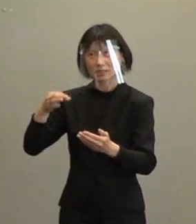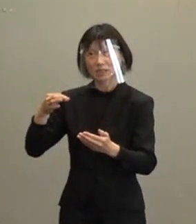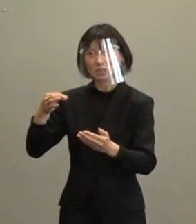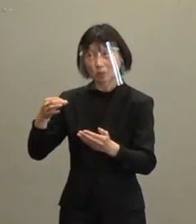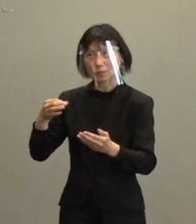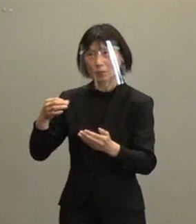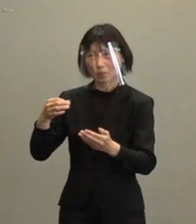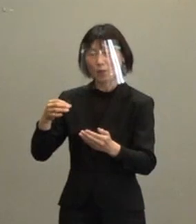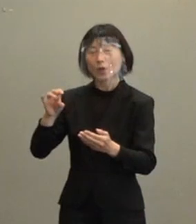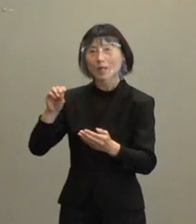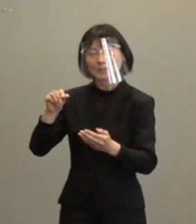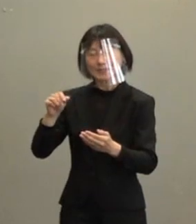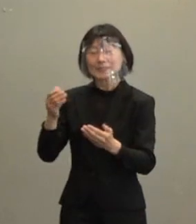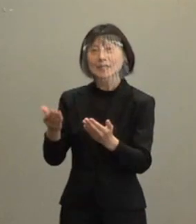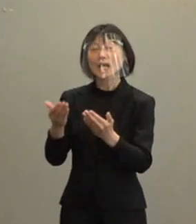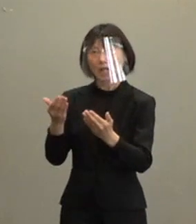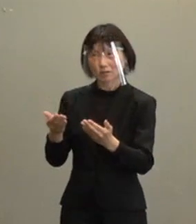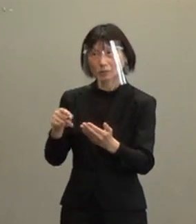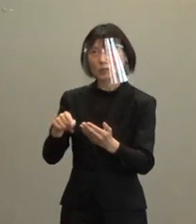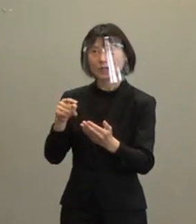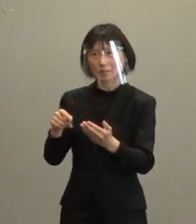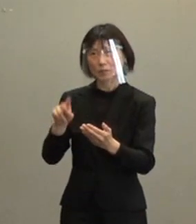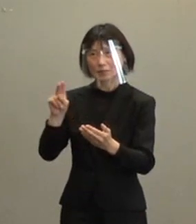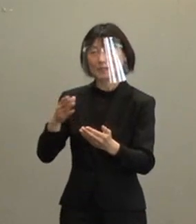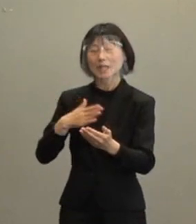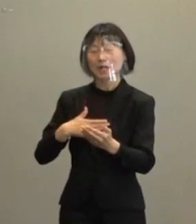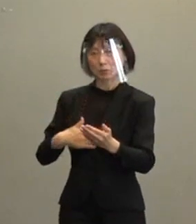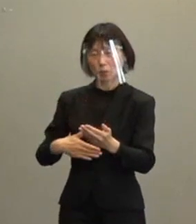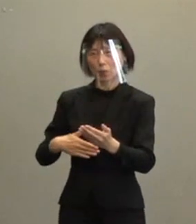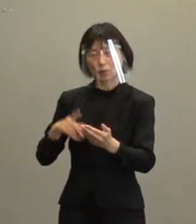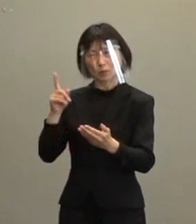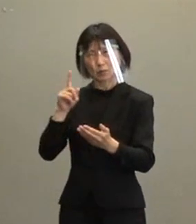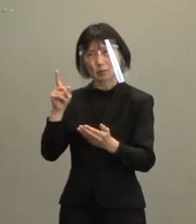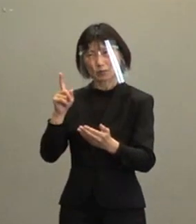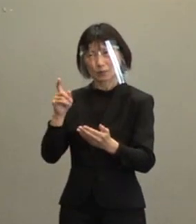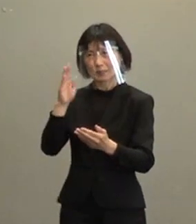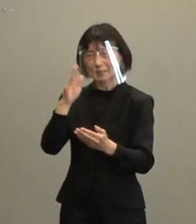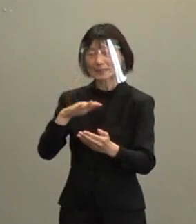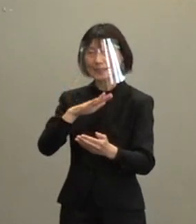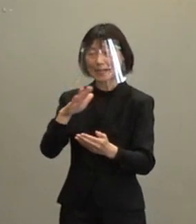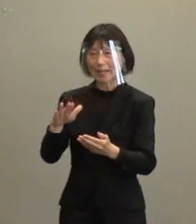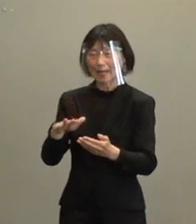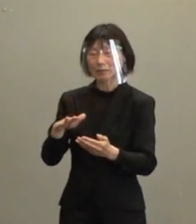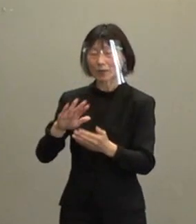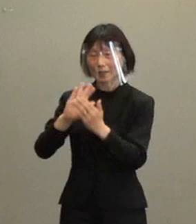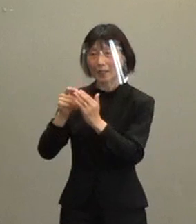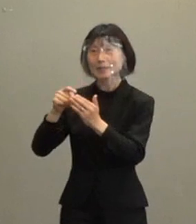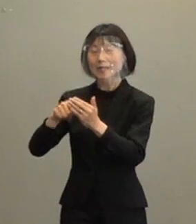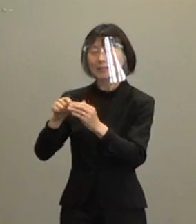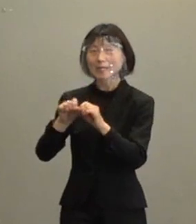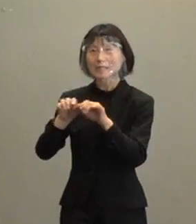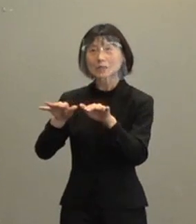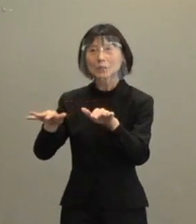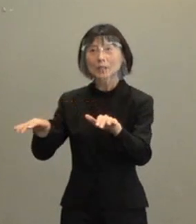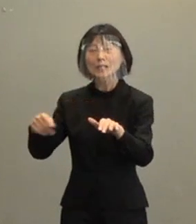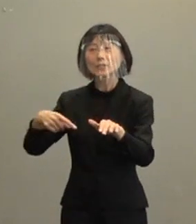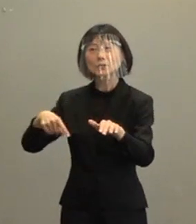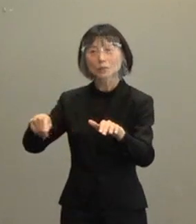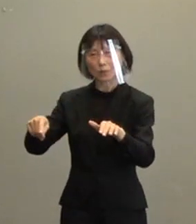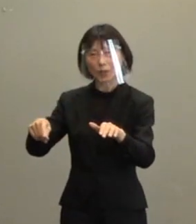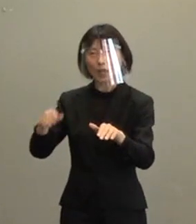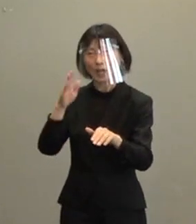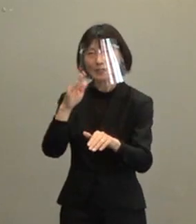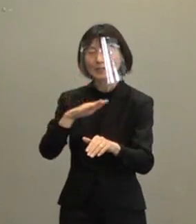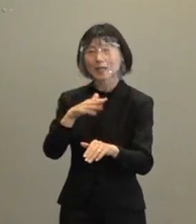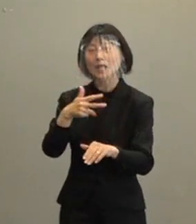その地学そのものに対する理解を、どのように、市原氏や県内で広げていくのかで、市原氏さ